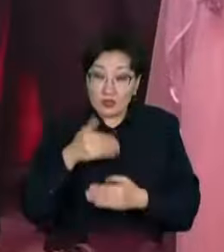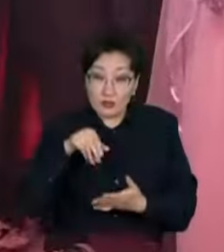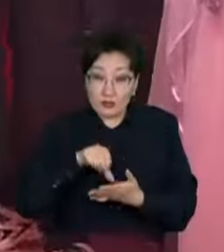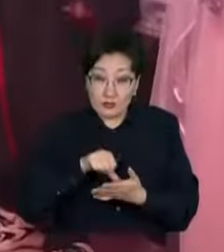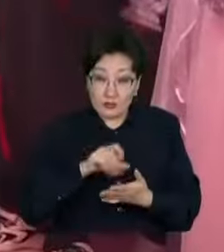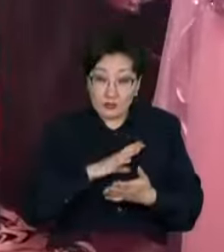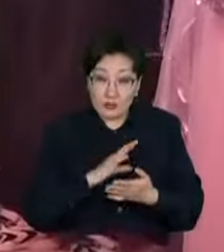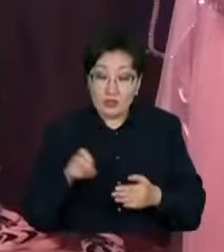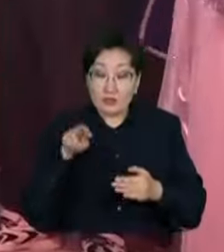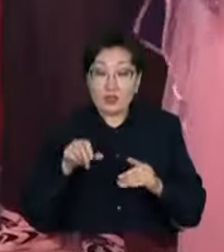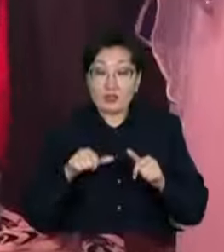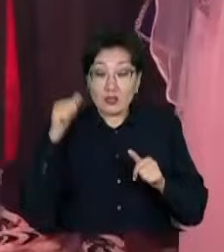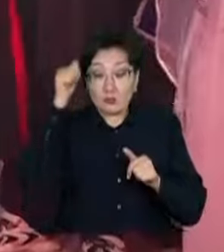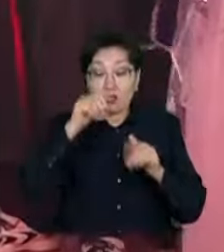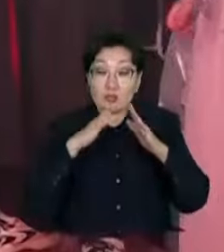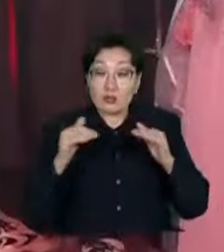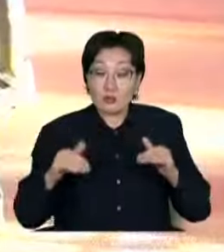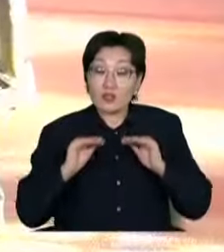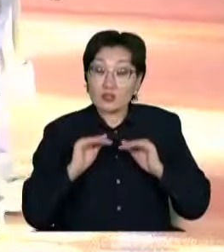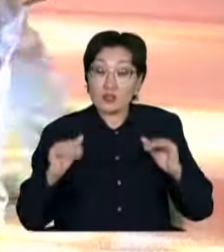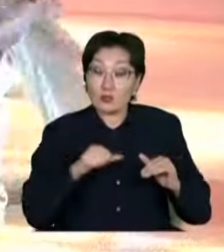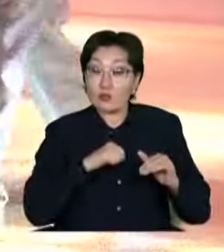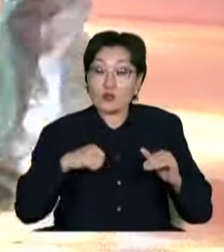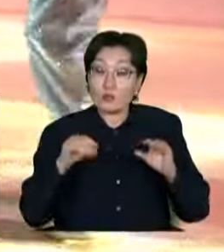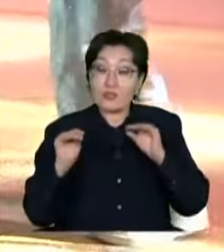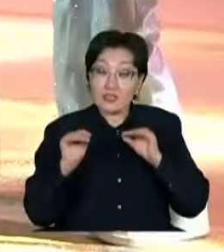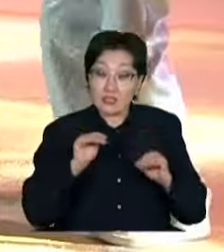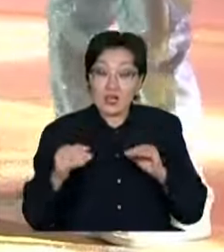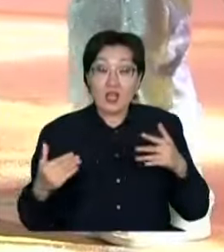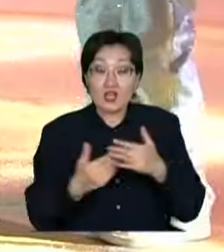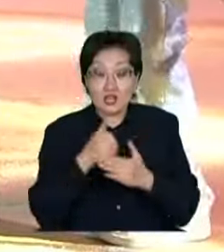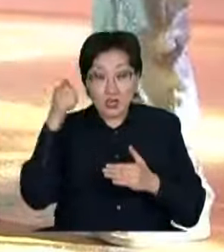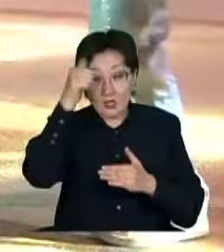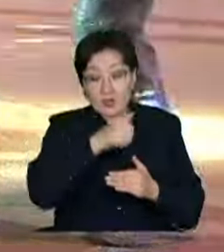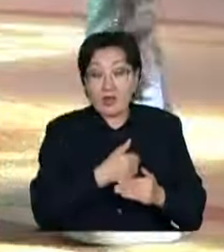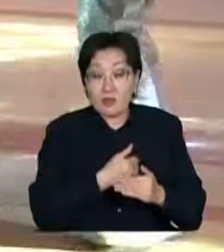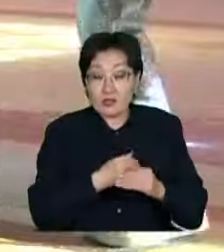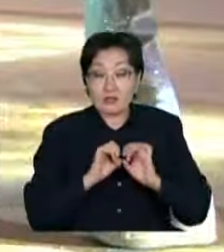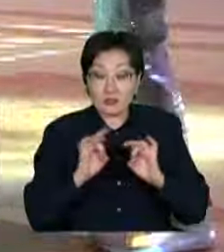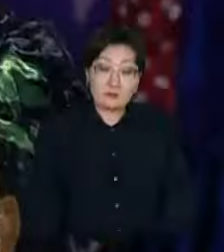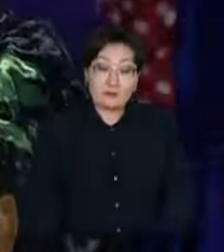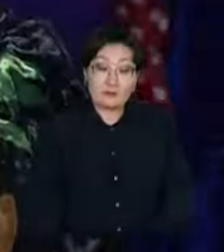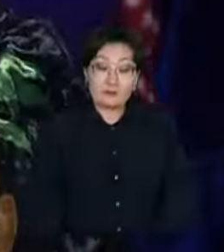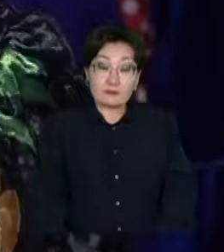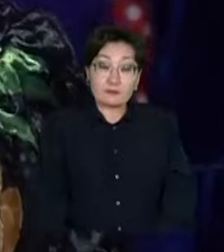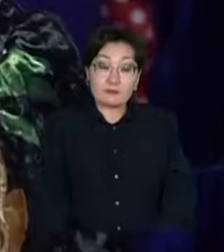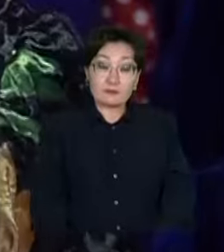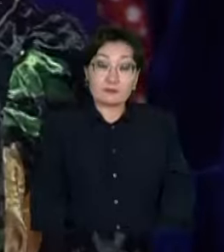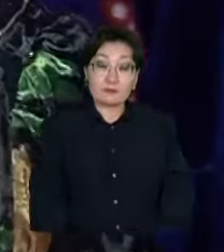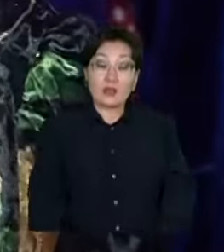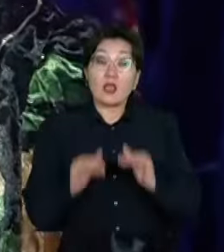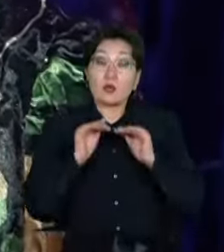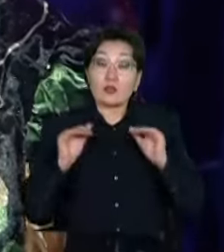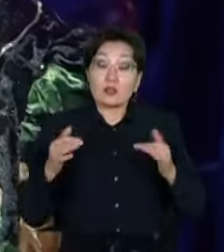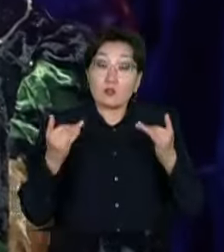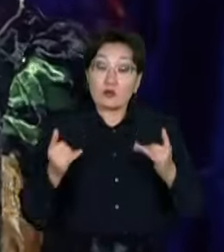көрсетті. Сондай-ақ биылғы шыршаны оқушылардың өздері безендіріп, жаңа жылдық тілектерін айтты. Балалар жұмыстарымыз